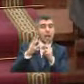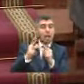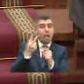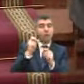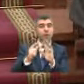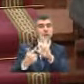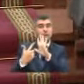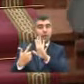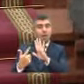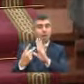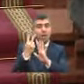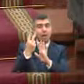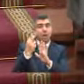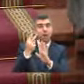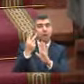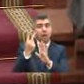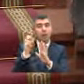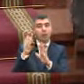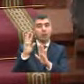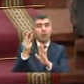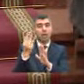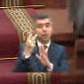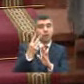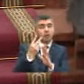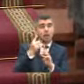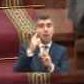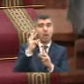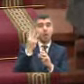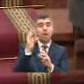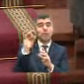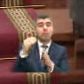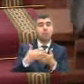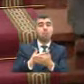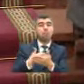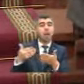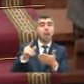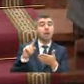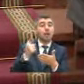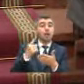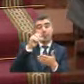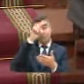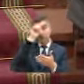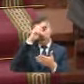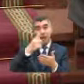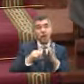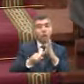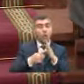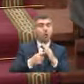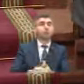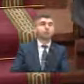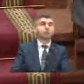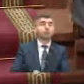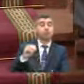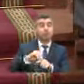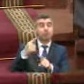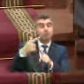2017 2023 130 مليار ديال درهم استثمارات في المجال ديال الطاقه وبالخصوص في المجال ديال الكهرباء. ثم ايضا